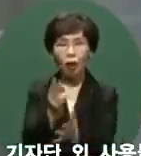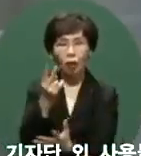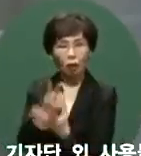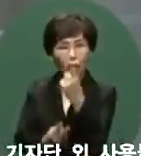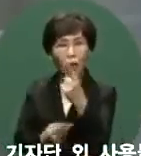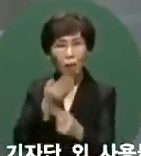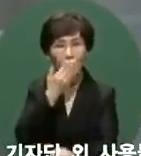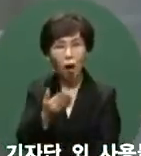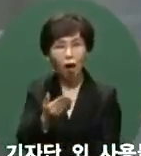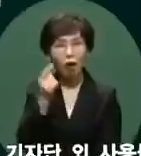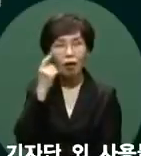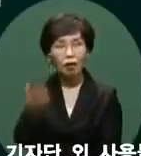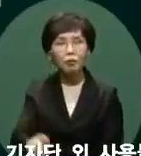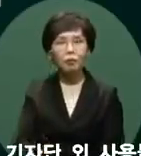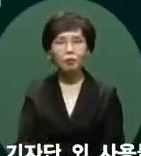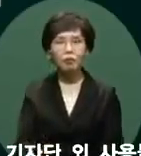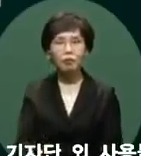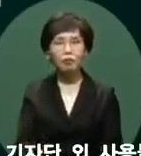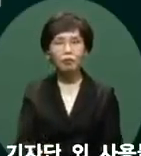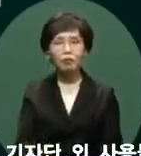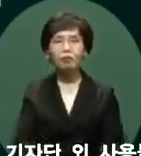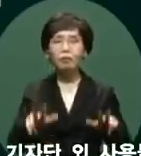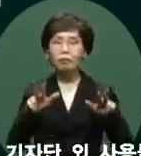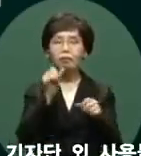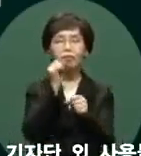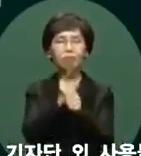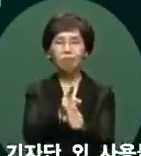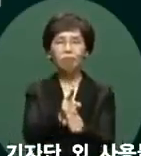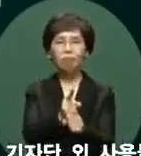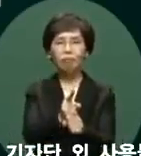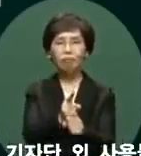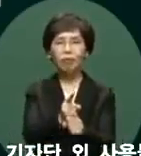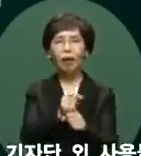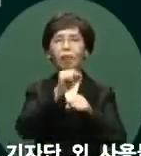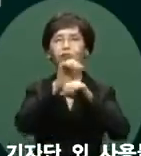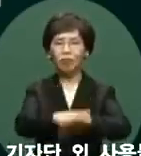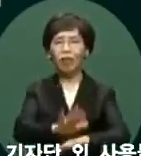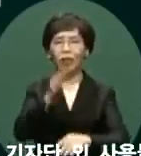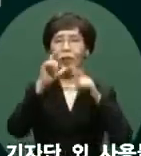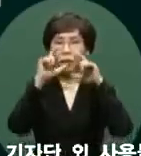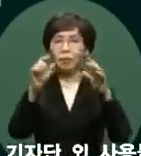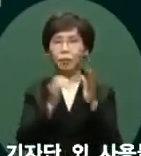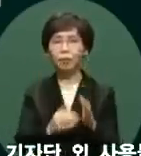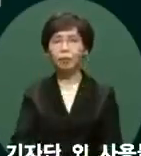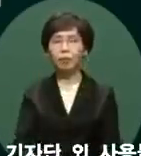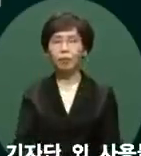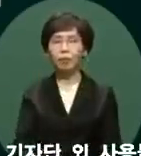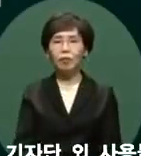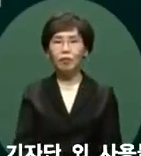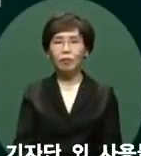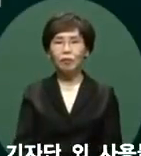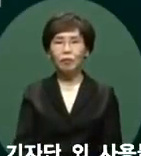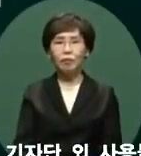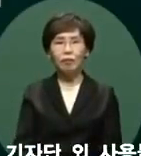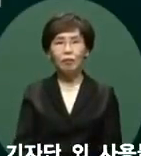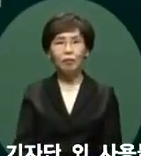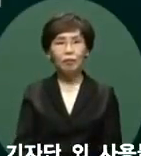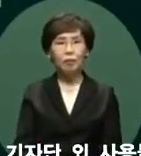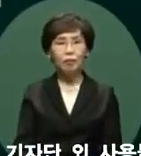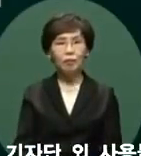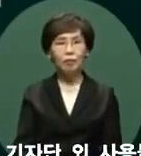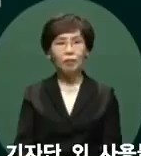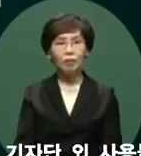열려 있습니까 지금 신앙이 이미 다 결렬됐다 고 상황을 했죠 음